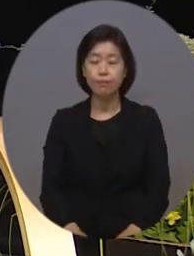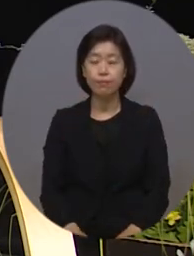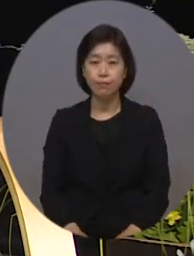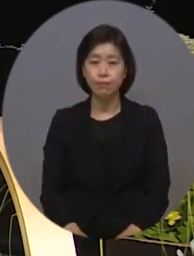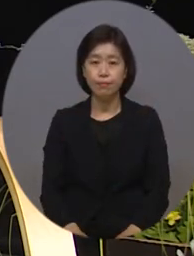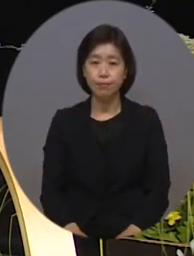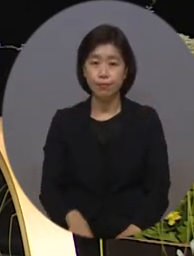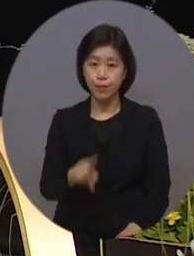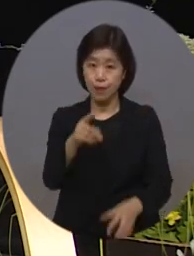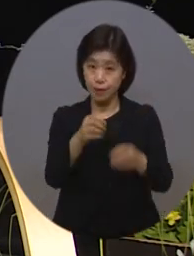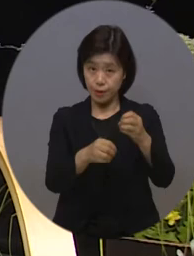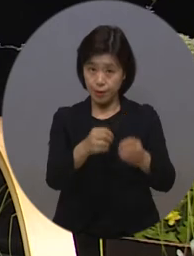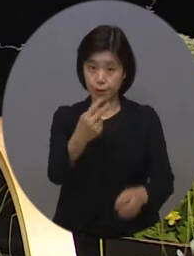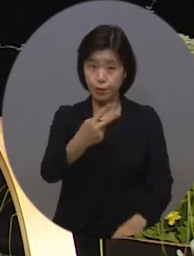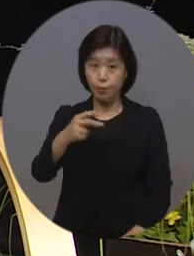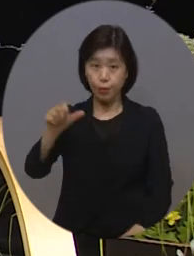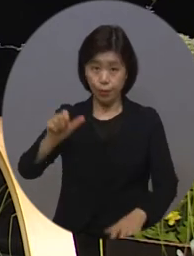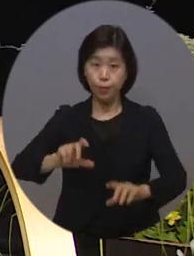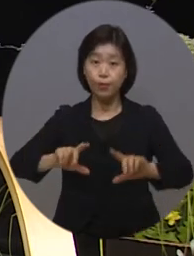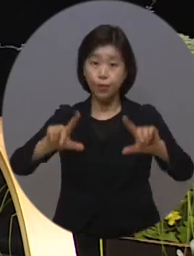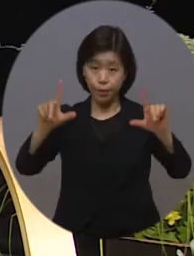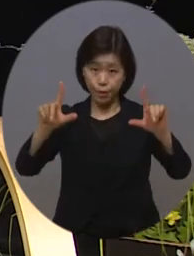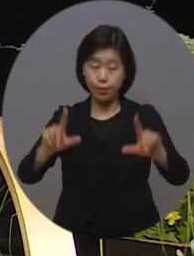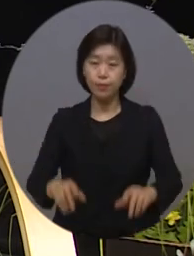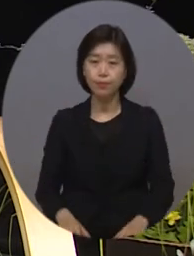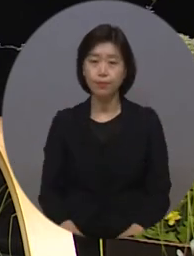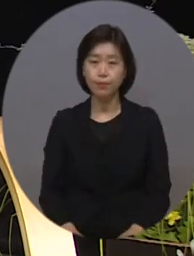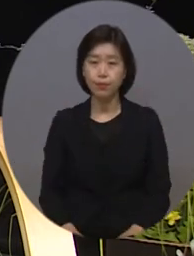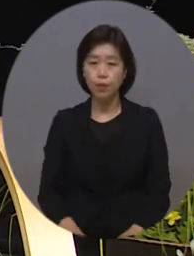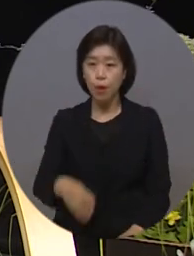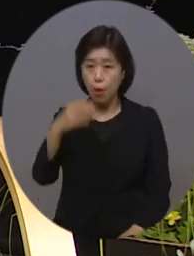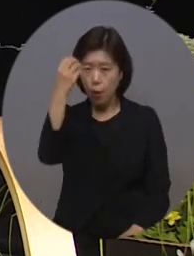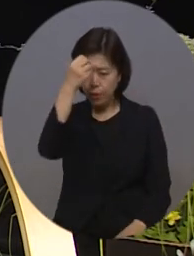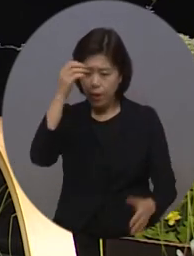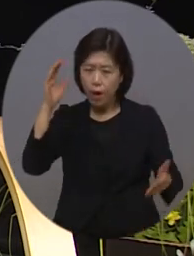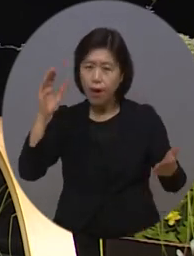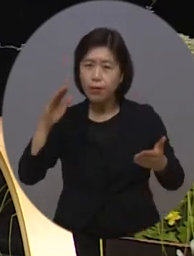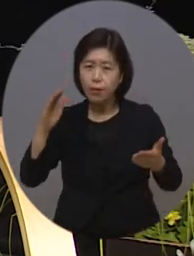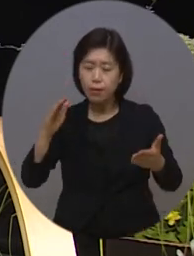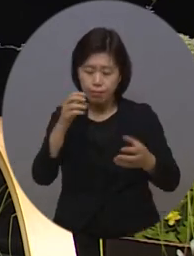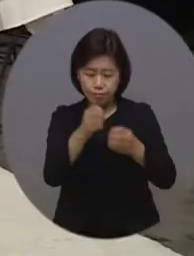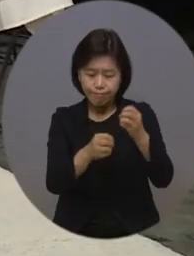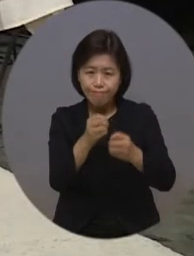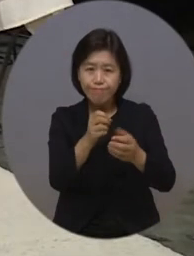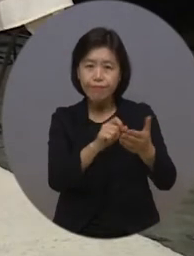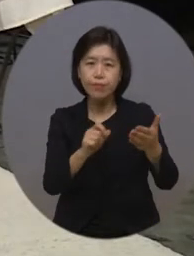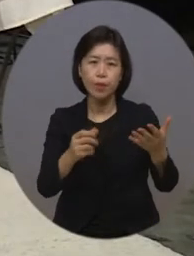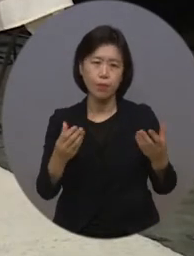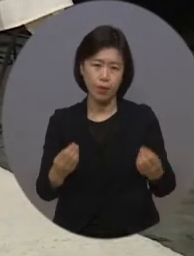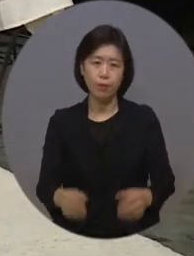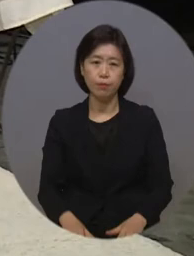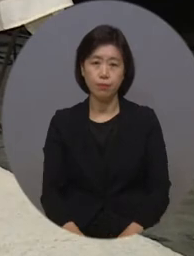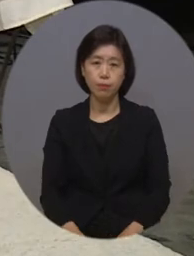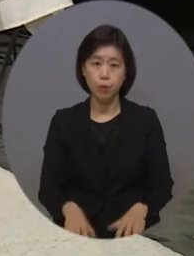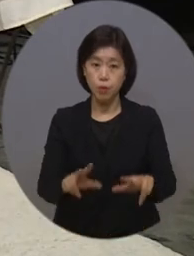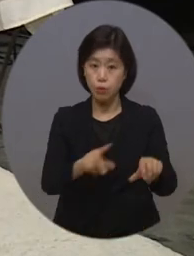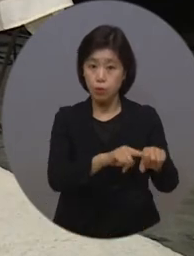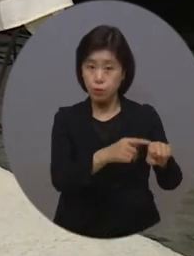이 작품은 2005년도 당시 고등학교 학생이 쓴 시입니다. 오랜 시간이